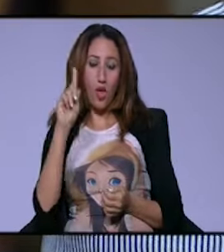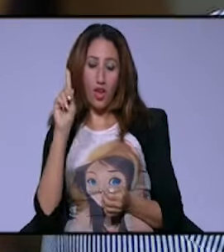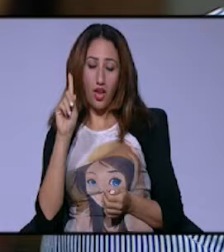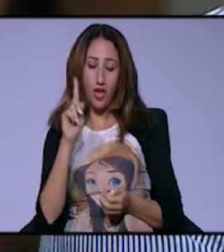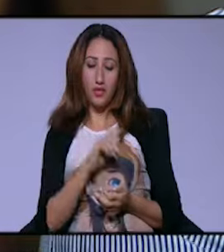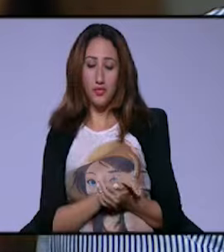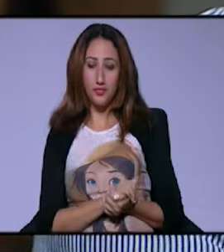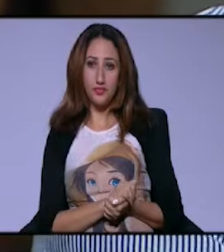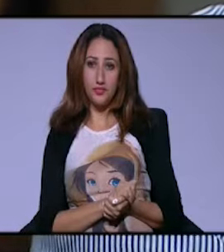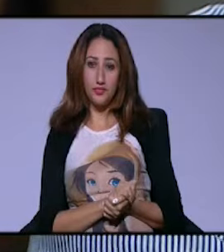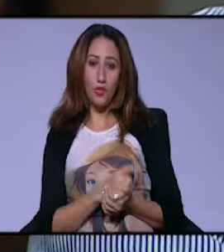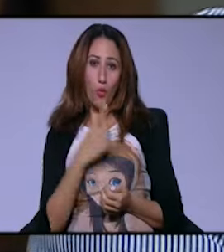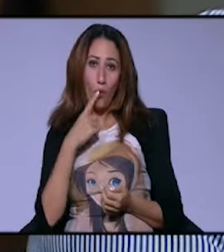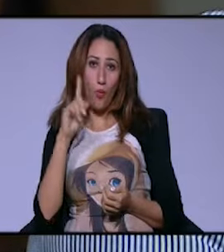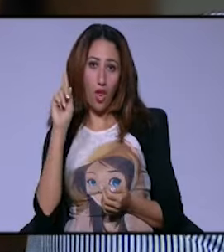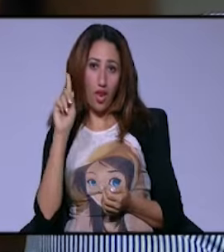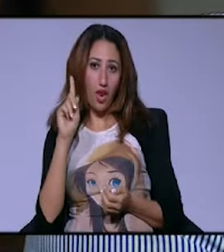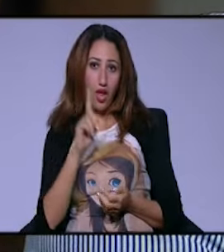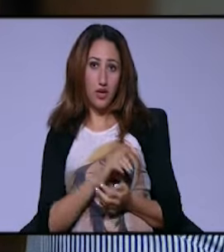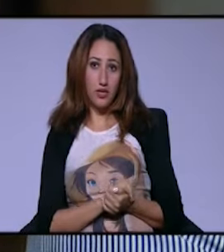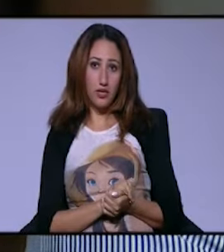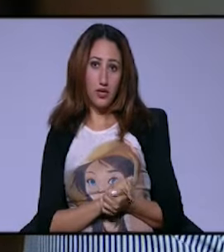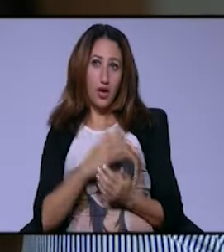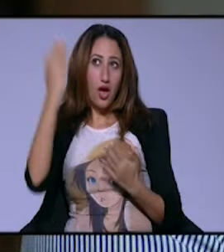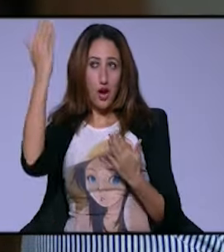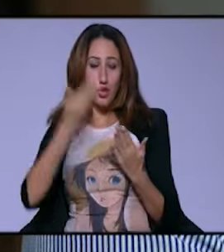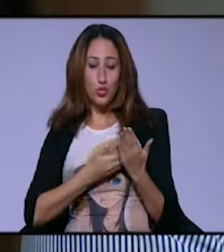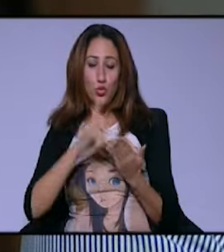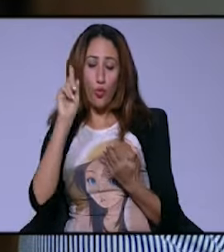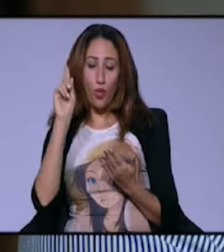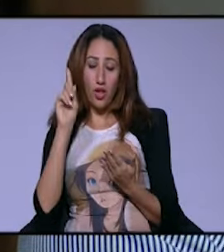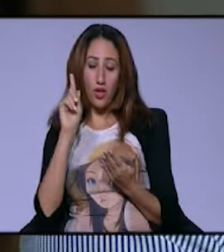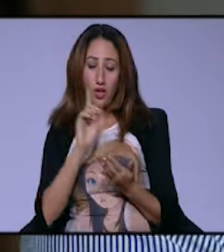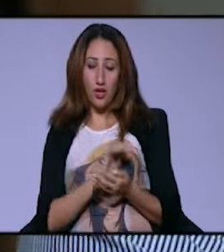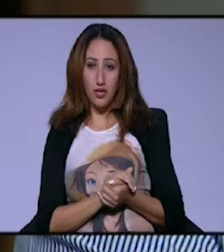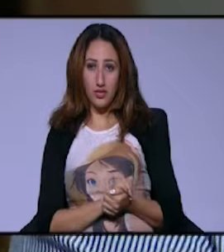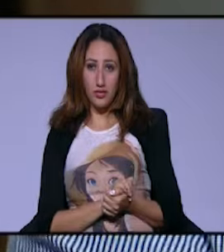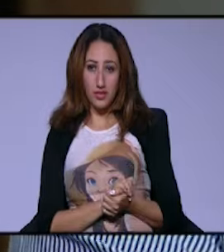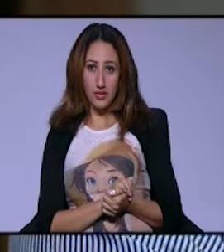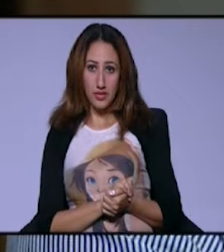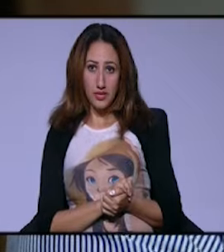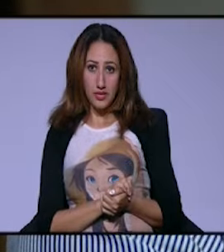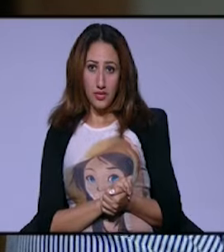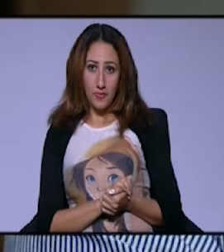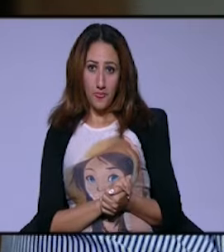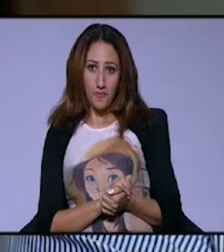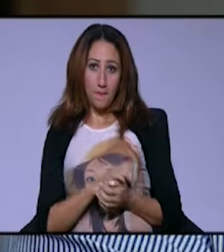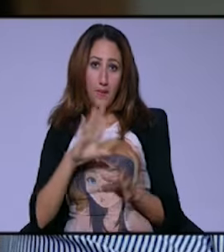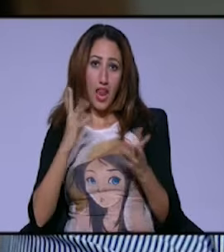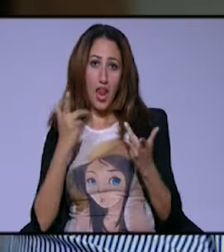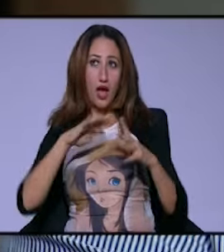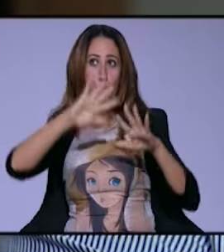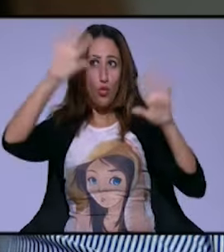والله والله يا رسول الله لو اجتمع